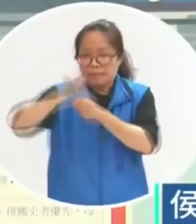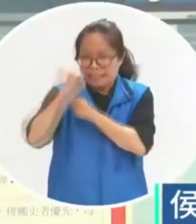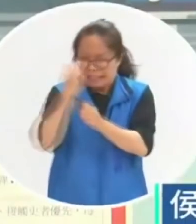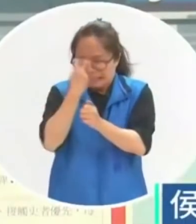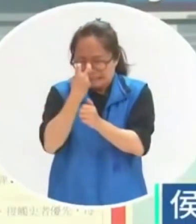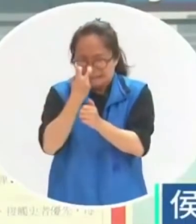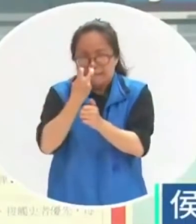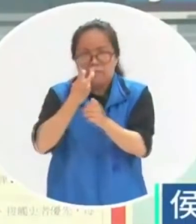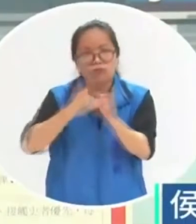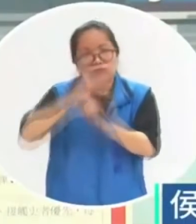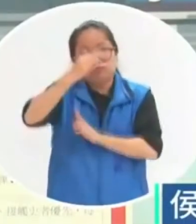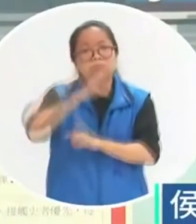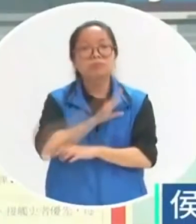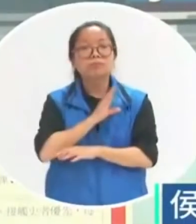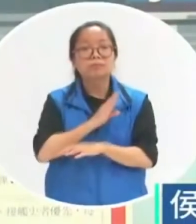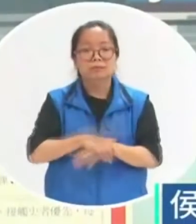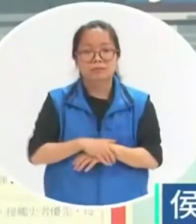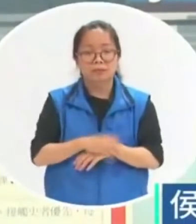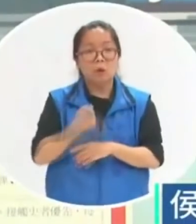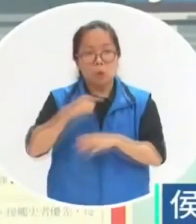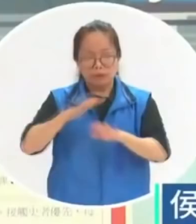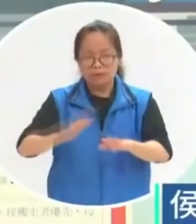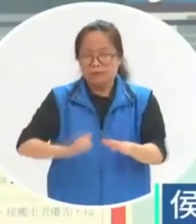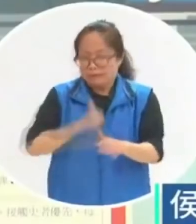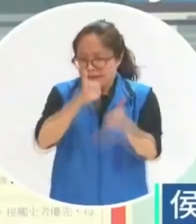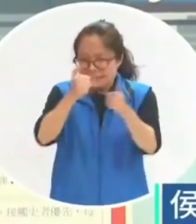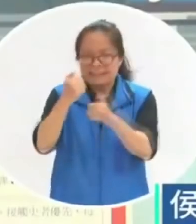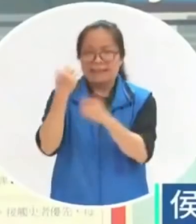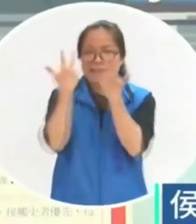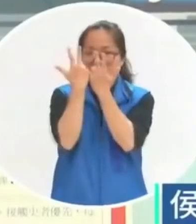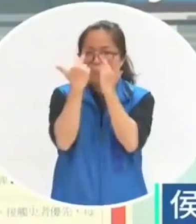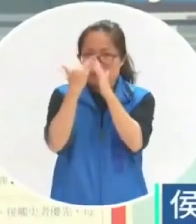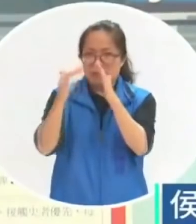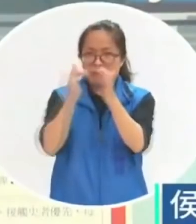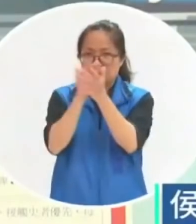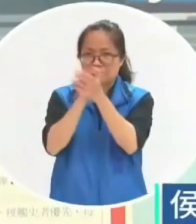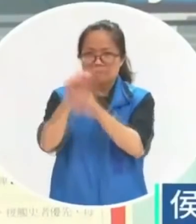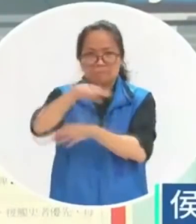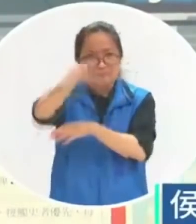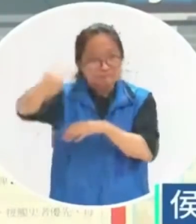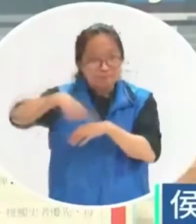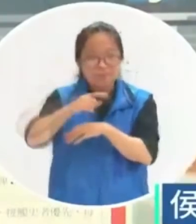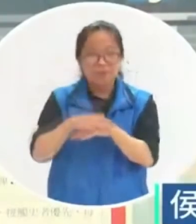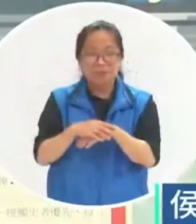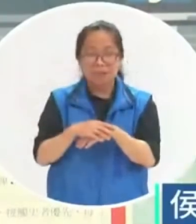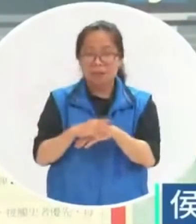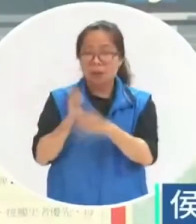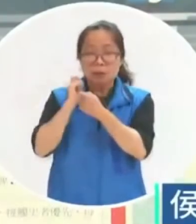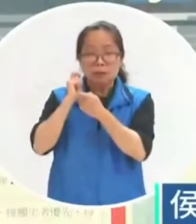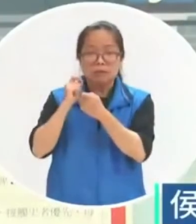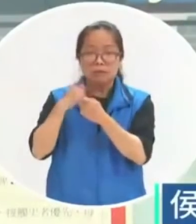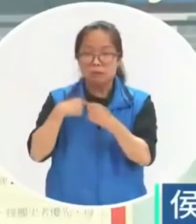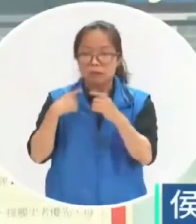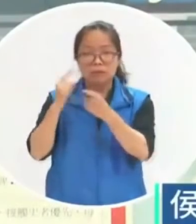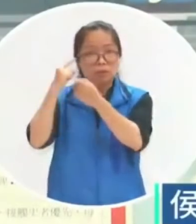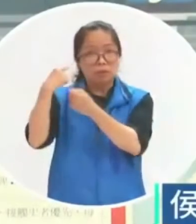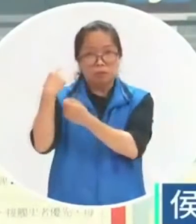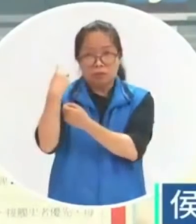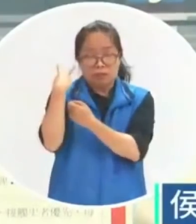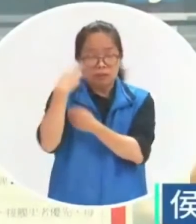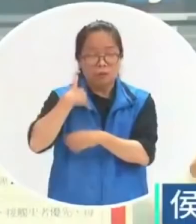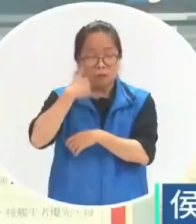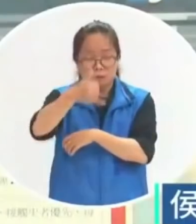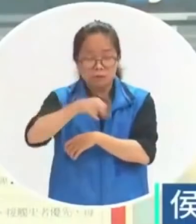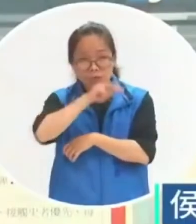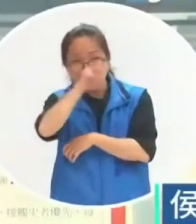更强。当然我在这里非常谢谢新北市的市民朋友们，这几天我到外面看，所